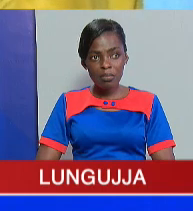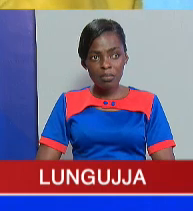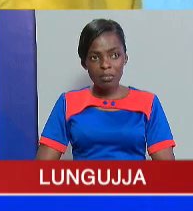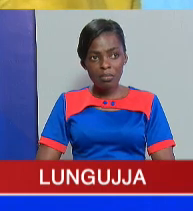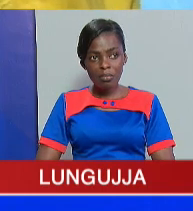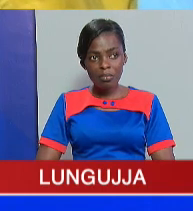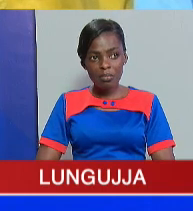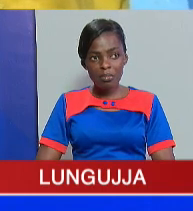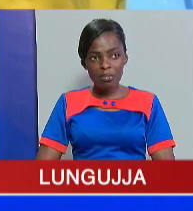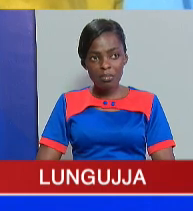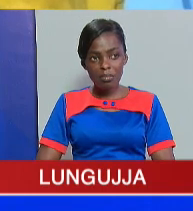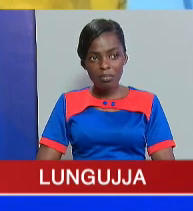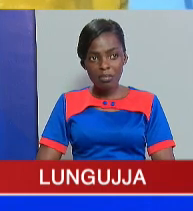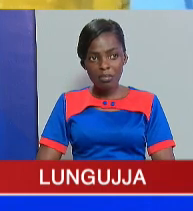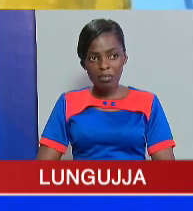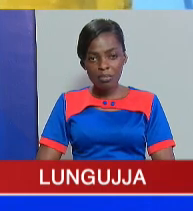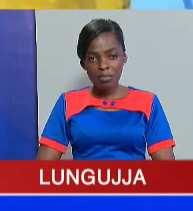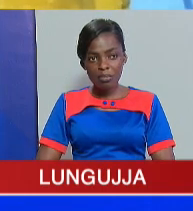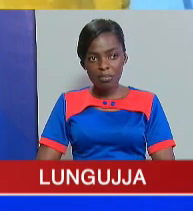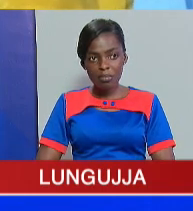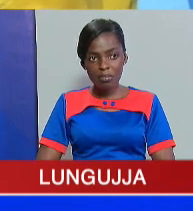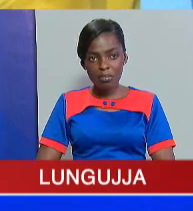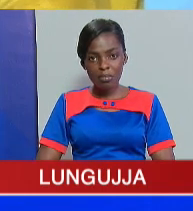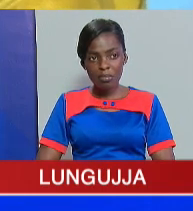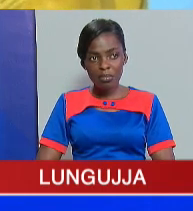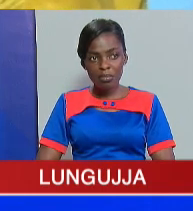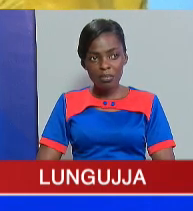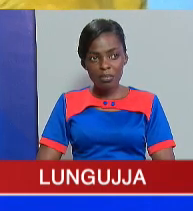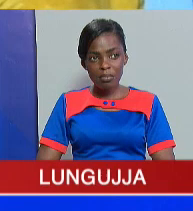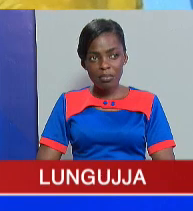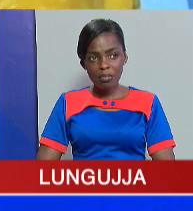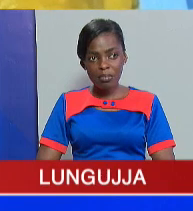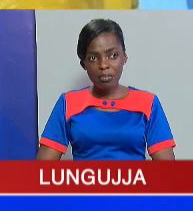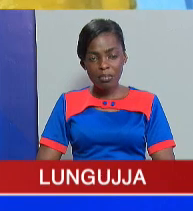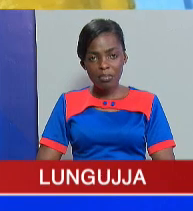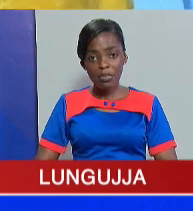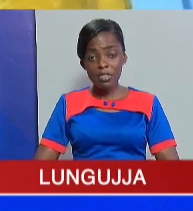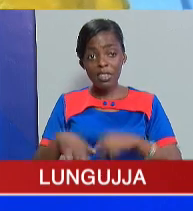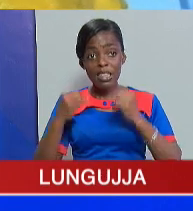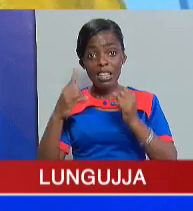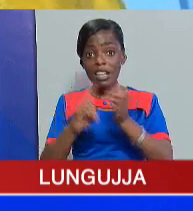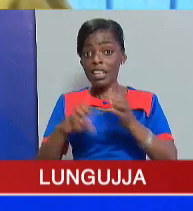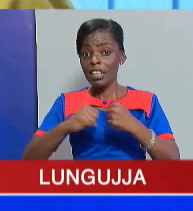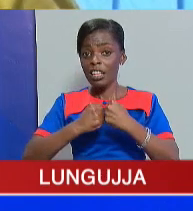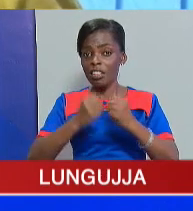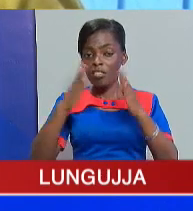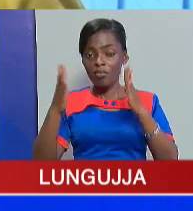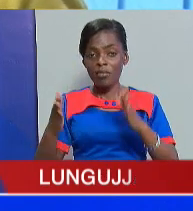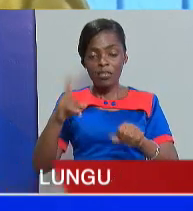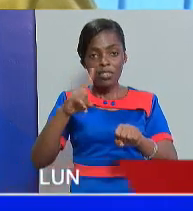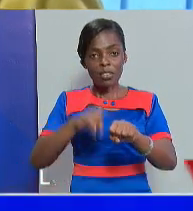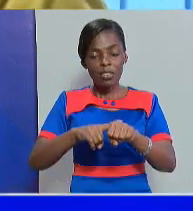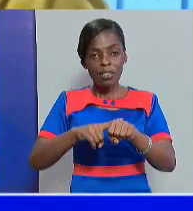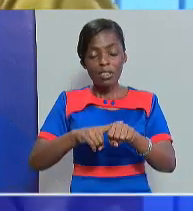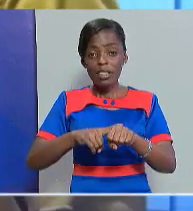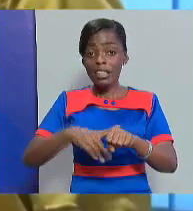ekirala nina abaduya bangoberera abantege emisanvu yonna gye mbeera mpita. Agamba nti asanze okusomoza kungi okutambuza obulamu